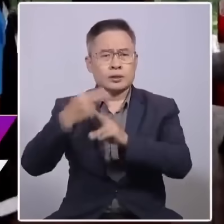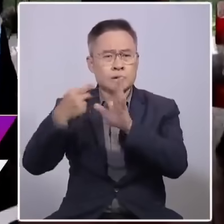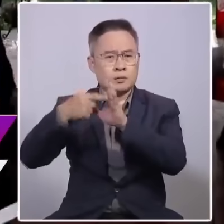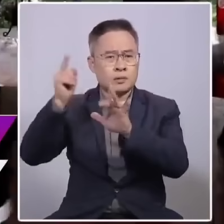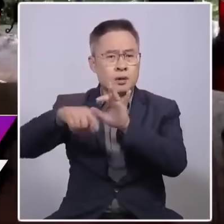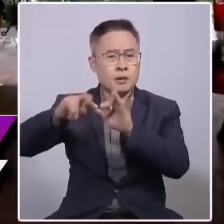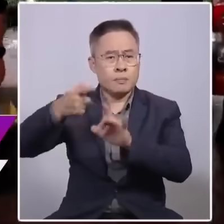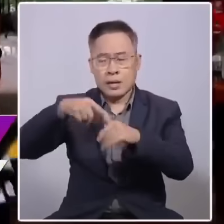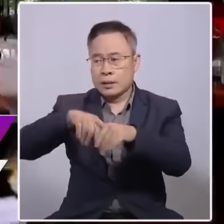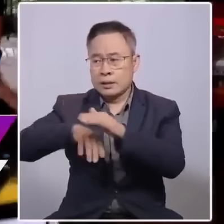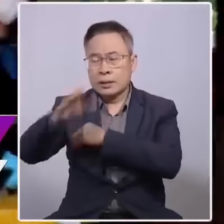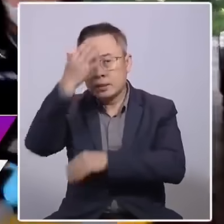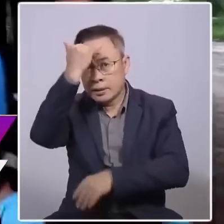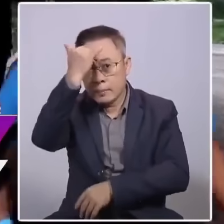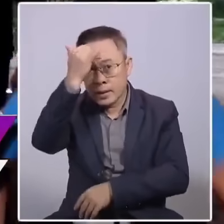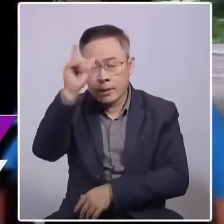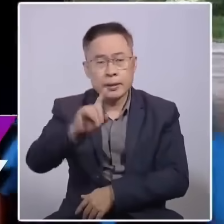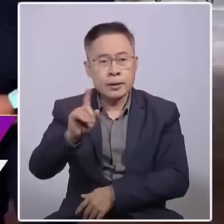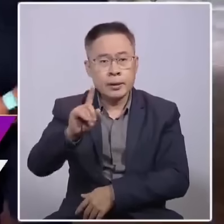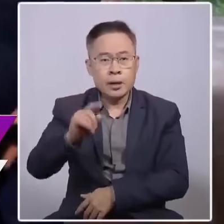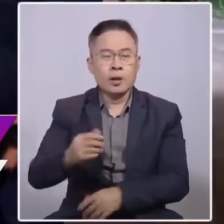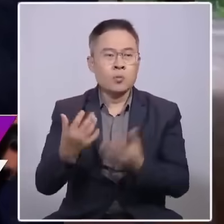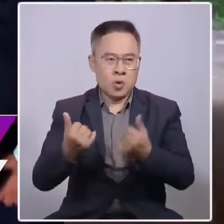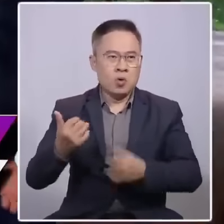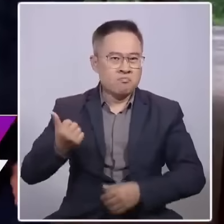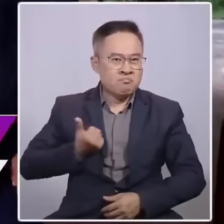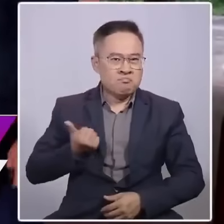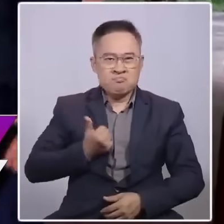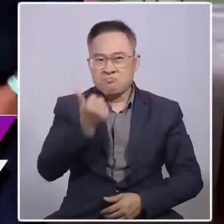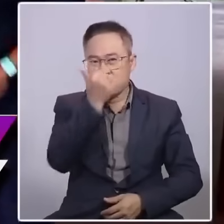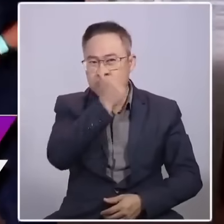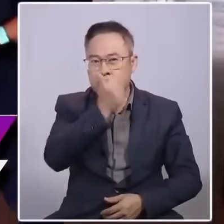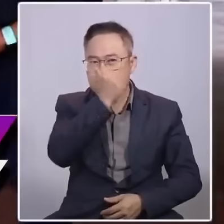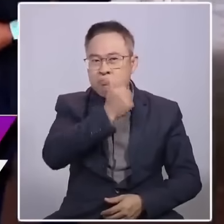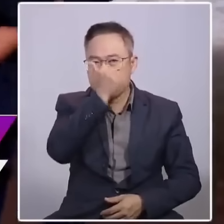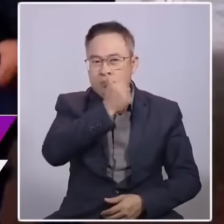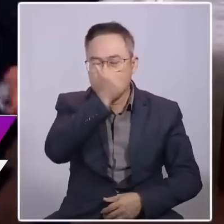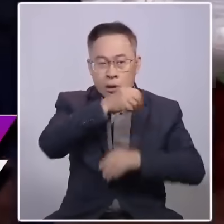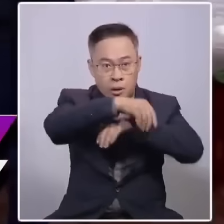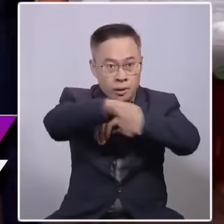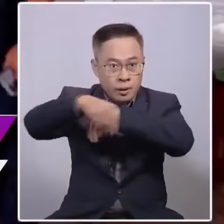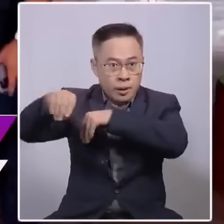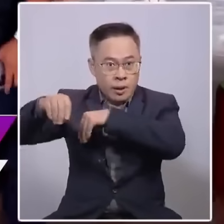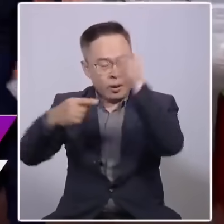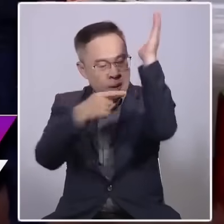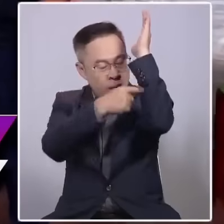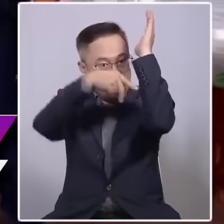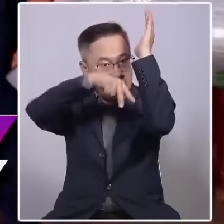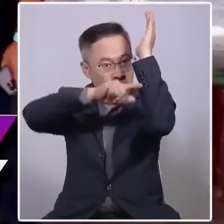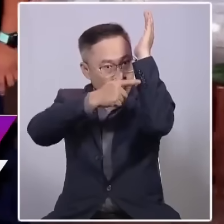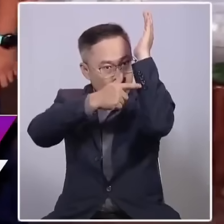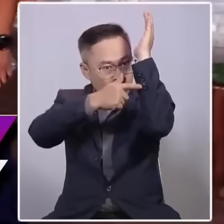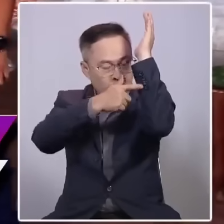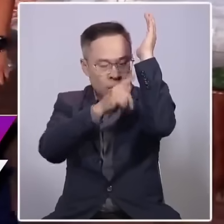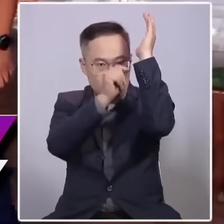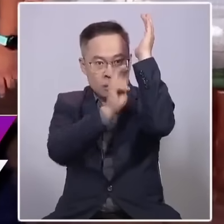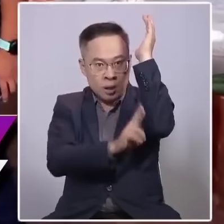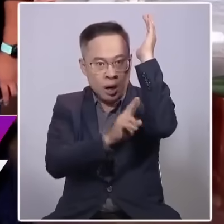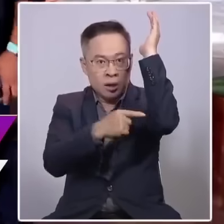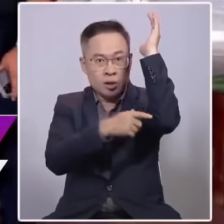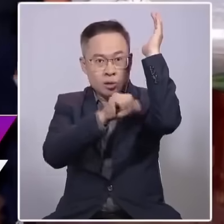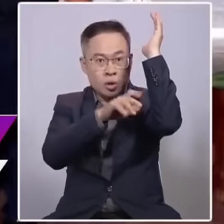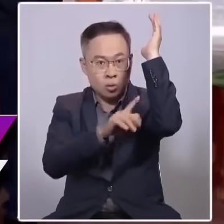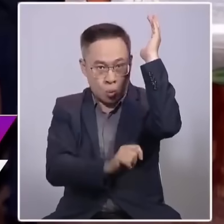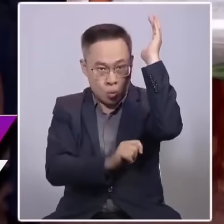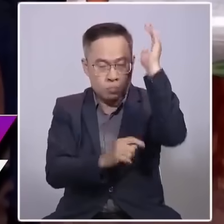สนับสนุนเสี่ยแป้งเนี่ยก็ถือว่าเป็นคนที่มีเครือข่ายอยู่ในจังหวัดพัทลุงหรือว่าตรสวขวังอ่ะพูดง่ายๆนะ